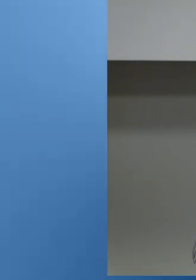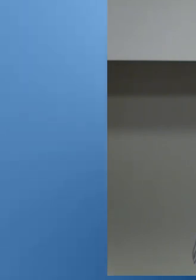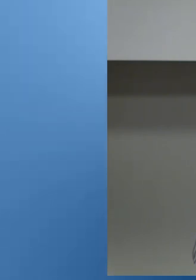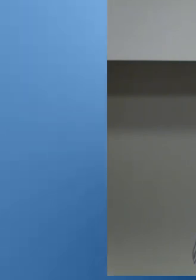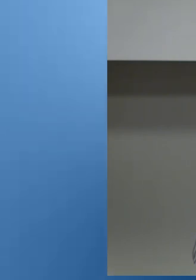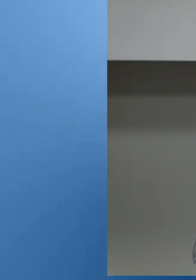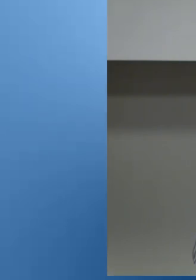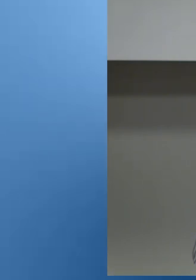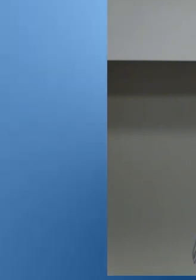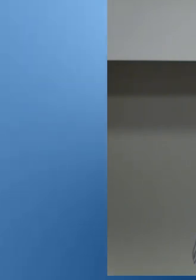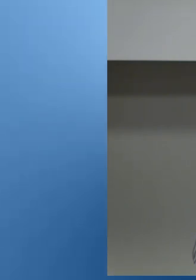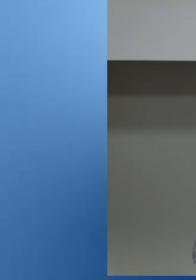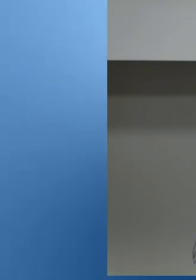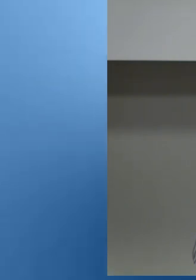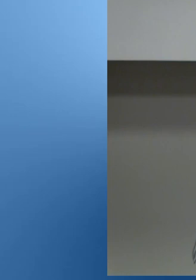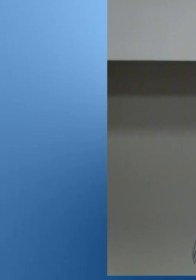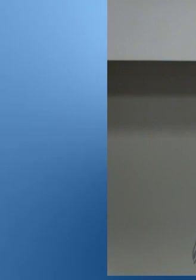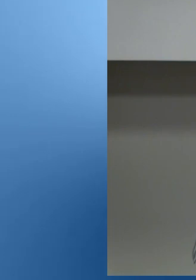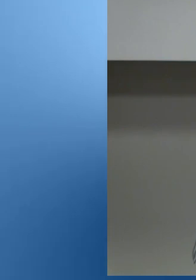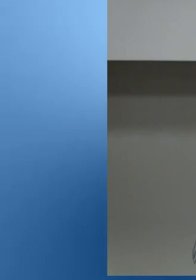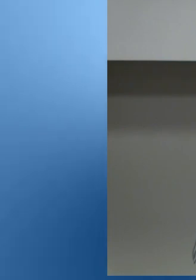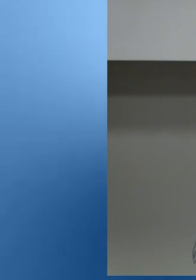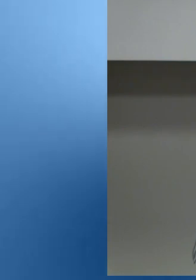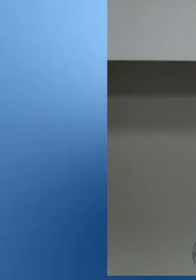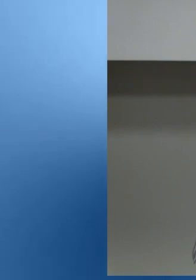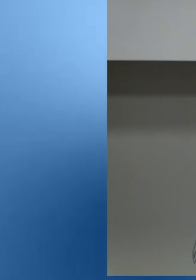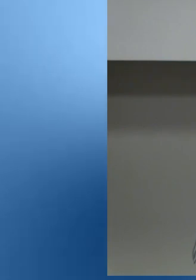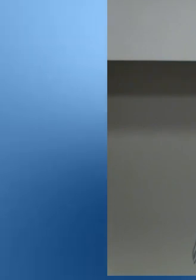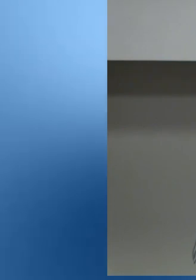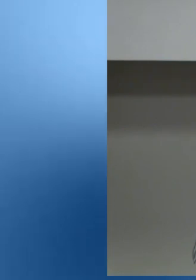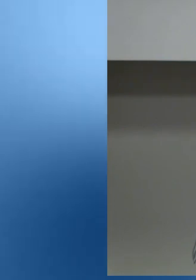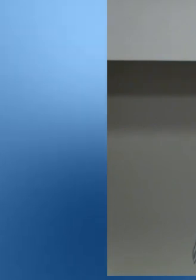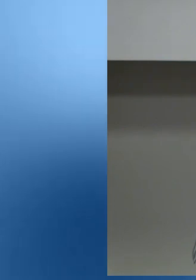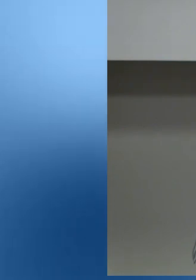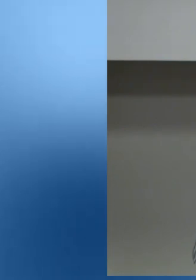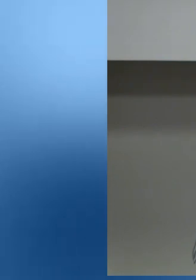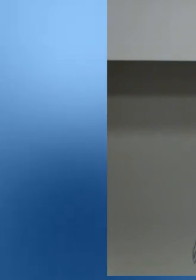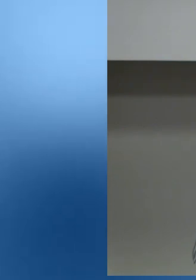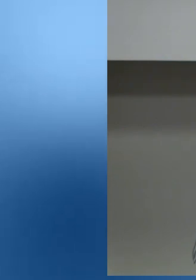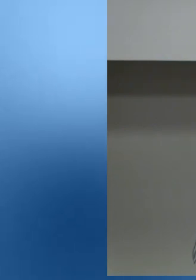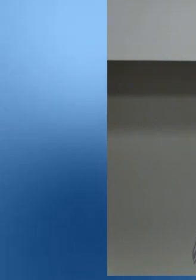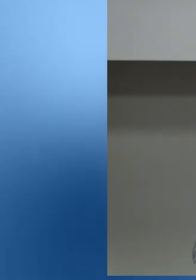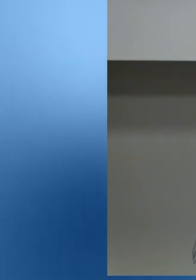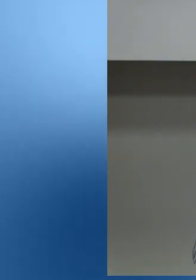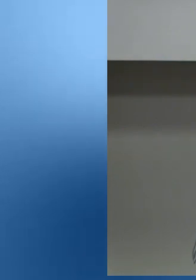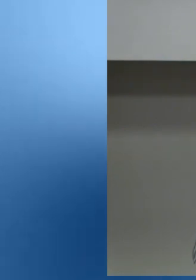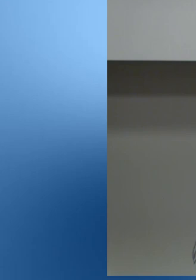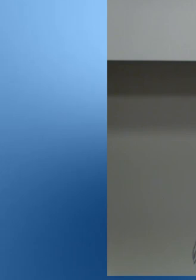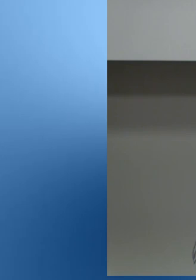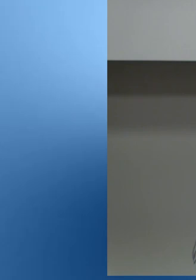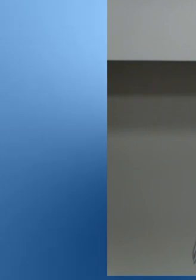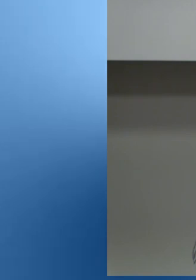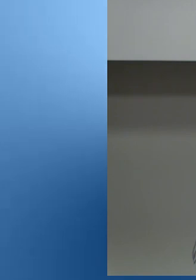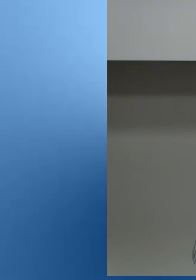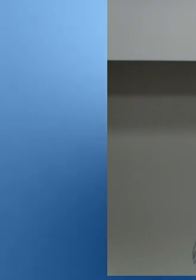n'écoute ça n'est pas le choix qui a été fait ici en 2014 à l'époque notamment sous l'impulsion de de monsieur chamussi qui